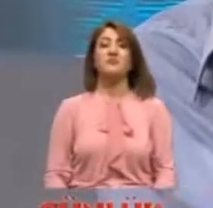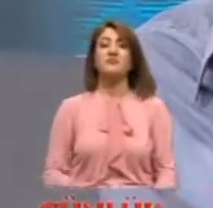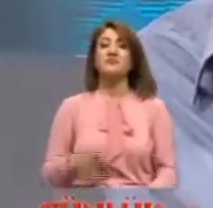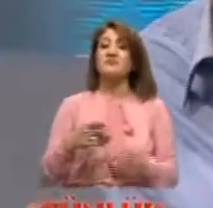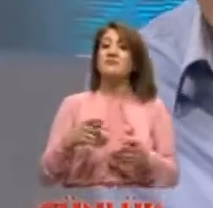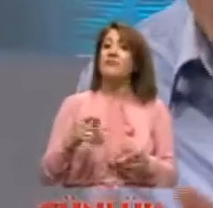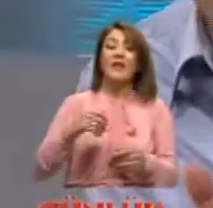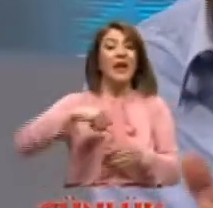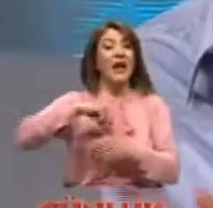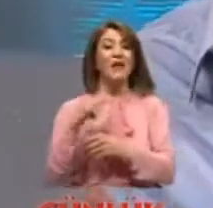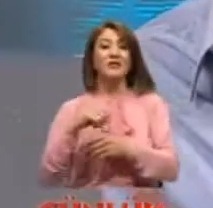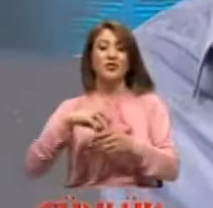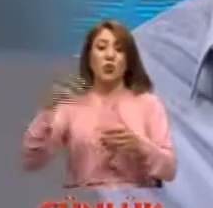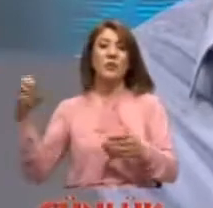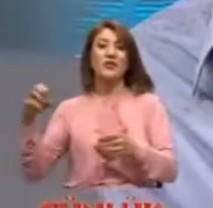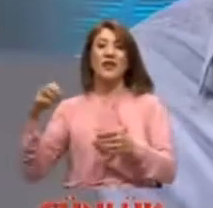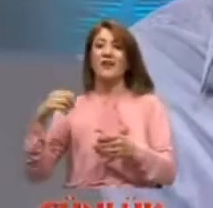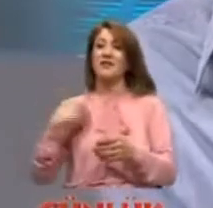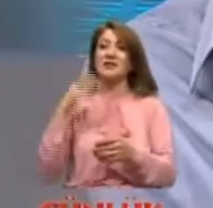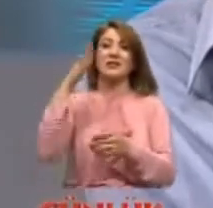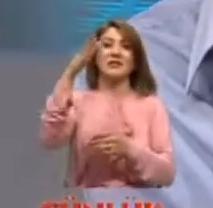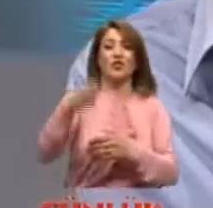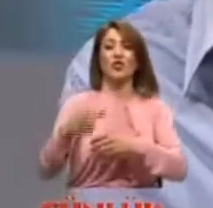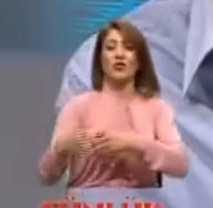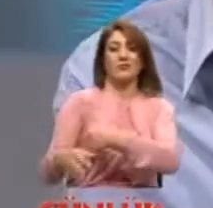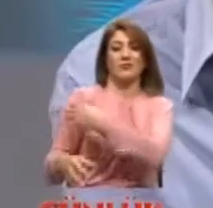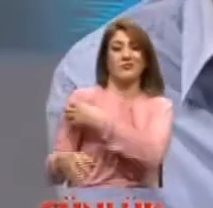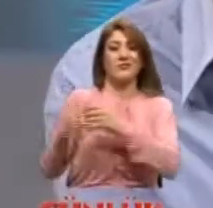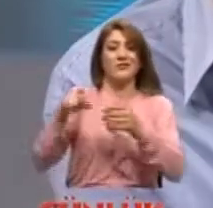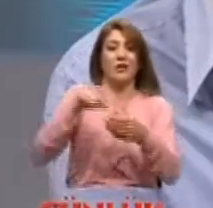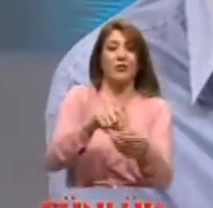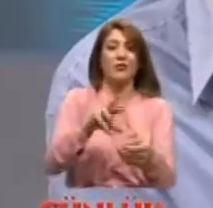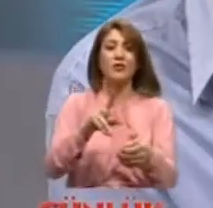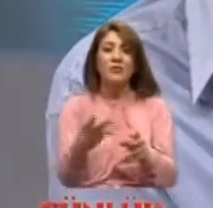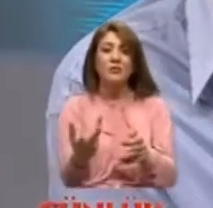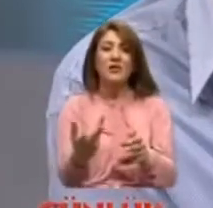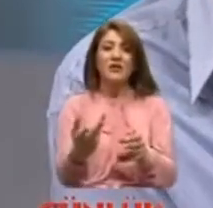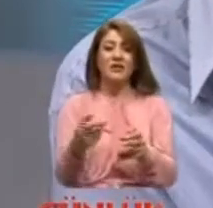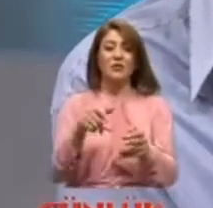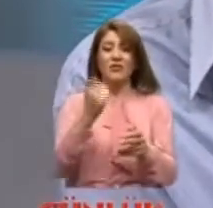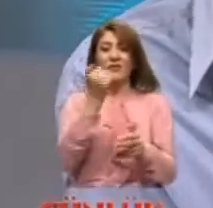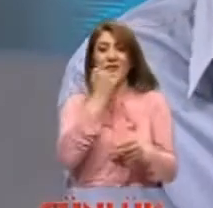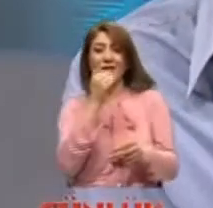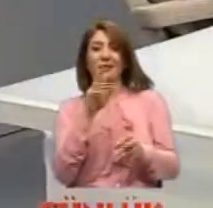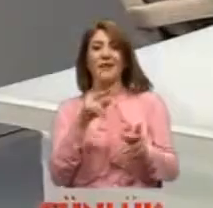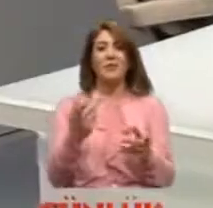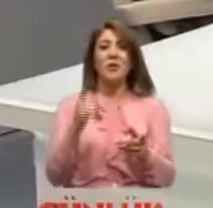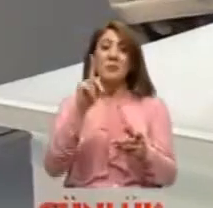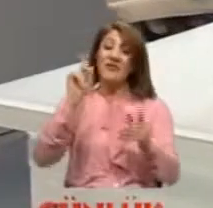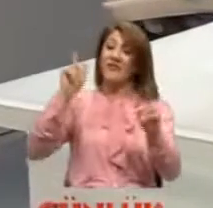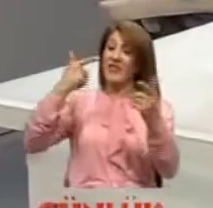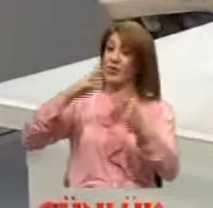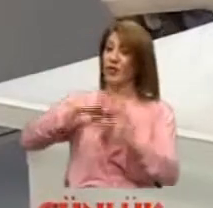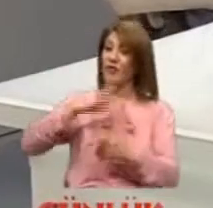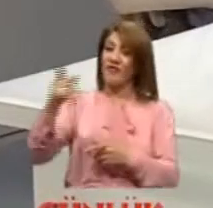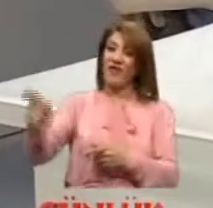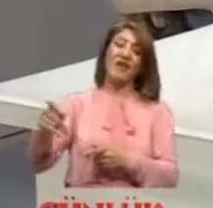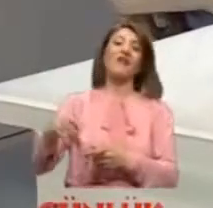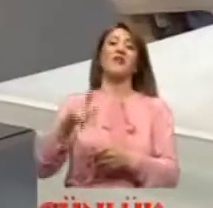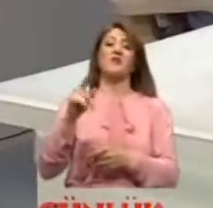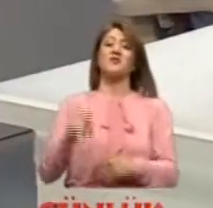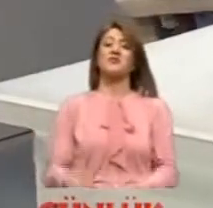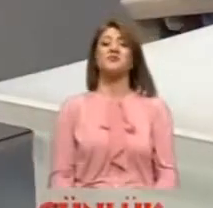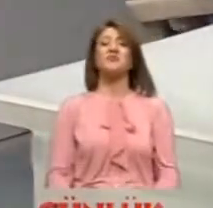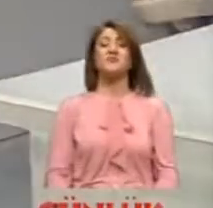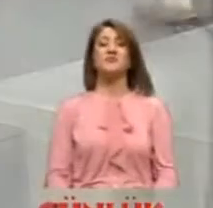bileyim, kanadı kopunca gidiyorsun, direkt kanadı monte ediyorlar gibi, kaporte düzeltiyorlar. Değil mi? Yedeği de geziyor orada. Peki bir videomuz var, onu da var, izleyelim. Evet, yavrum, haydi